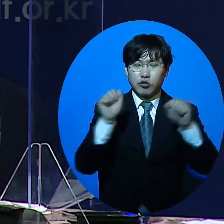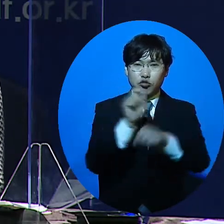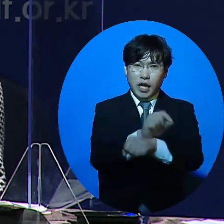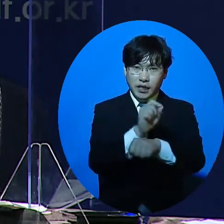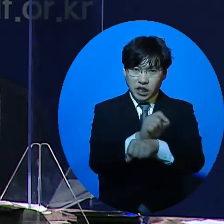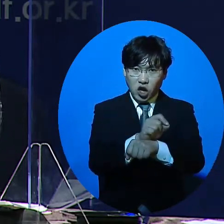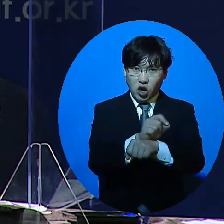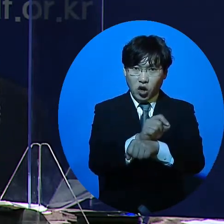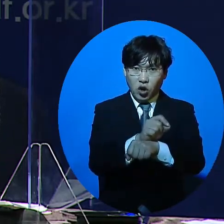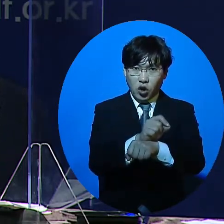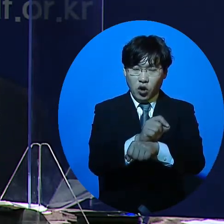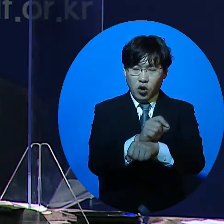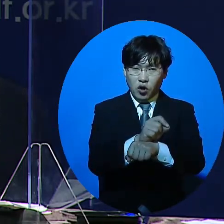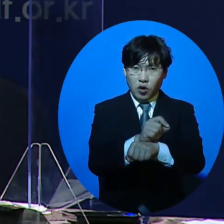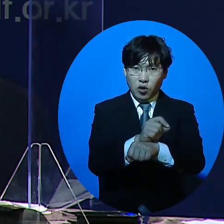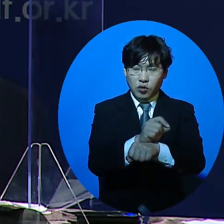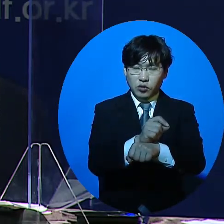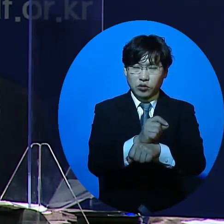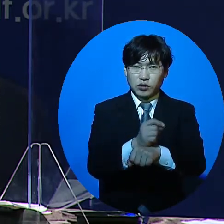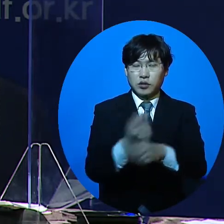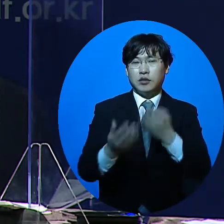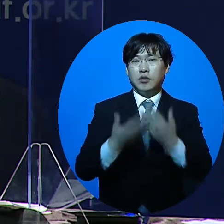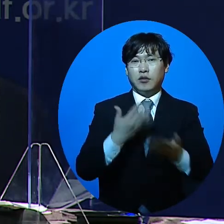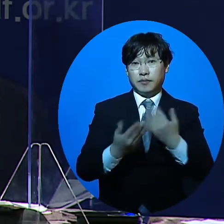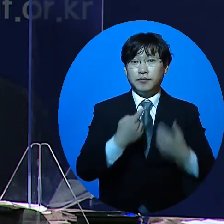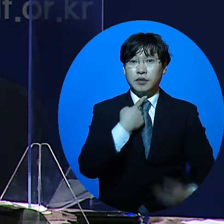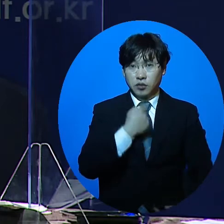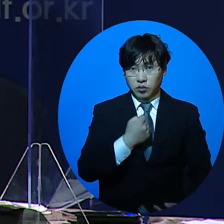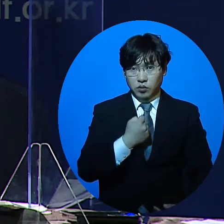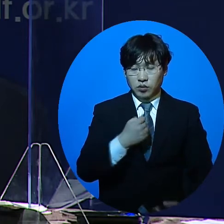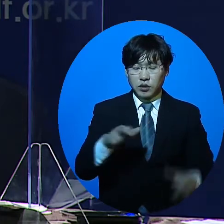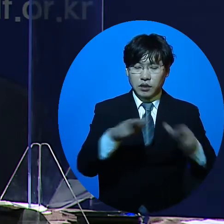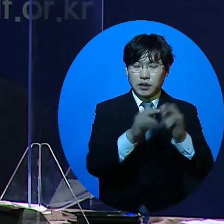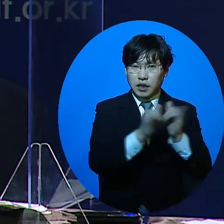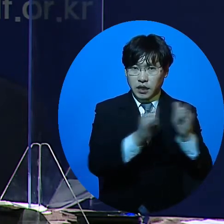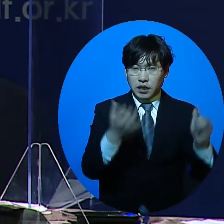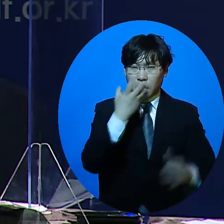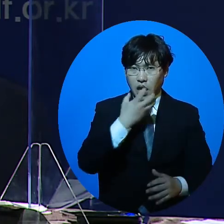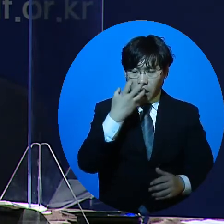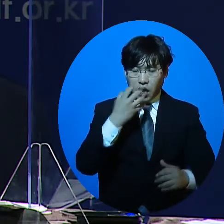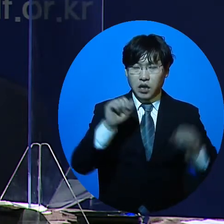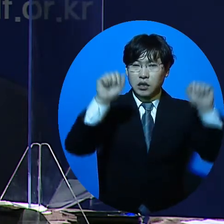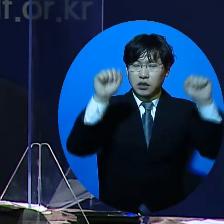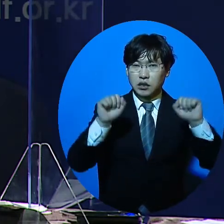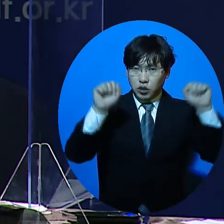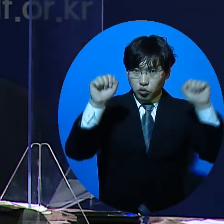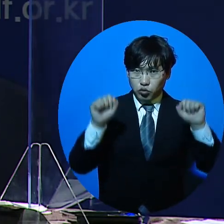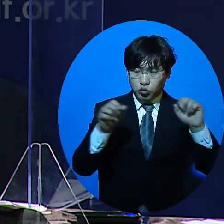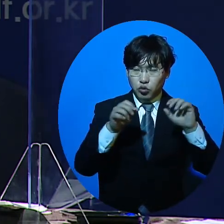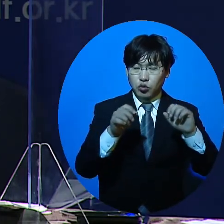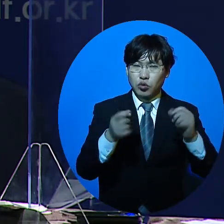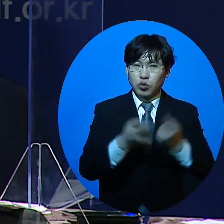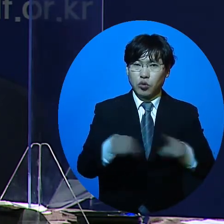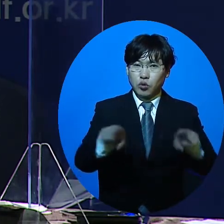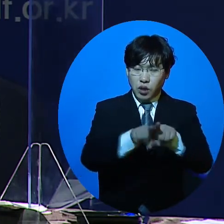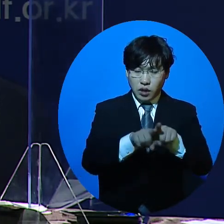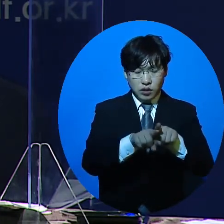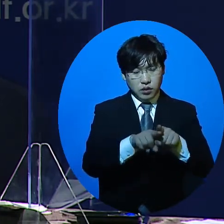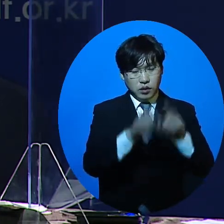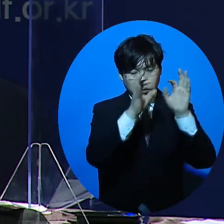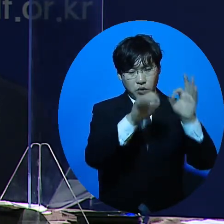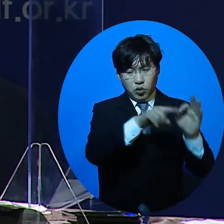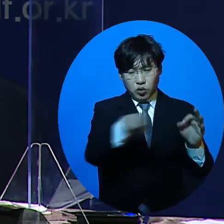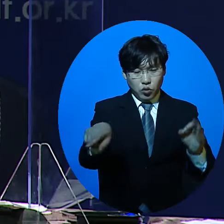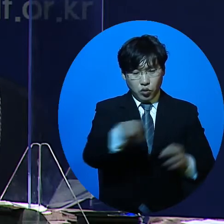바탕으로 제가 비교해 봤을 때 장애인 체육과 비장애인 체육을 같이 병행해서 제가 바라볼